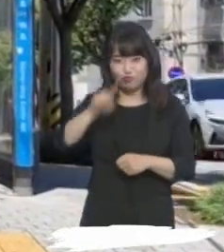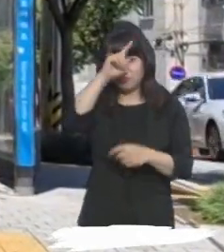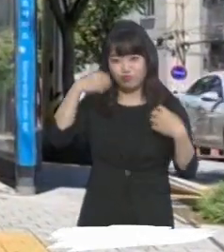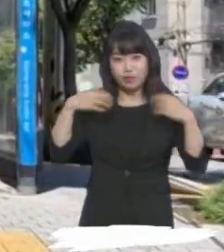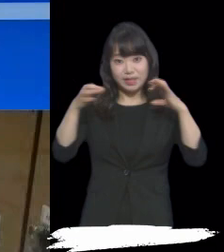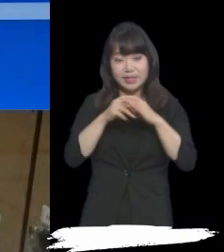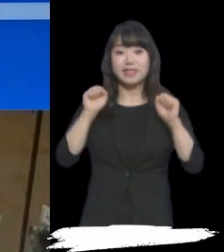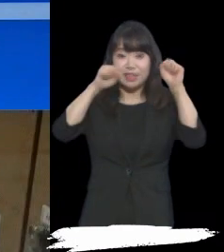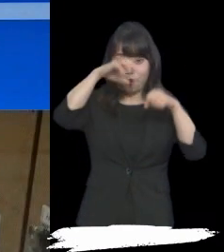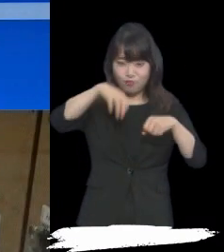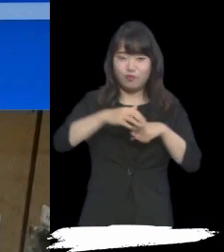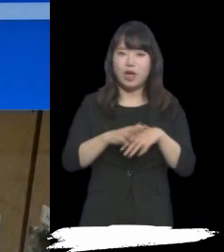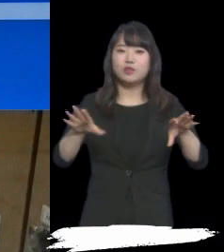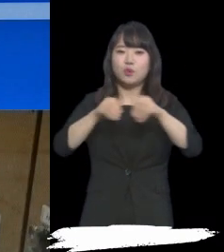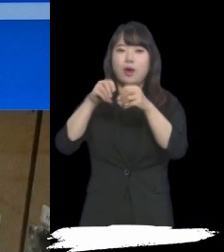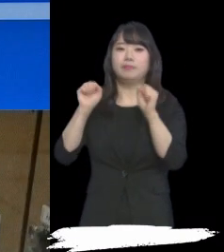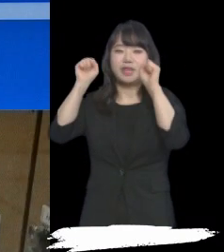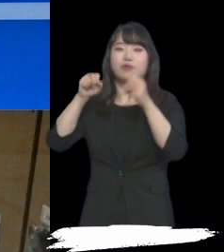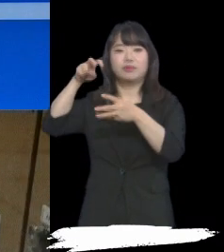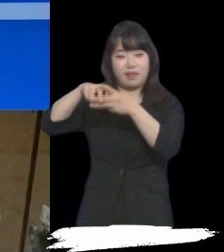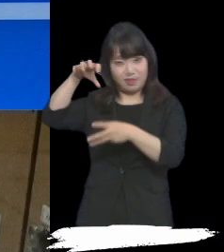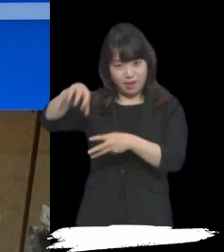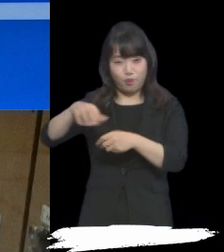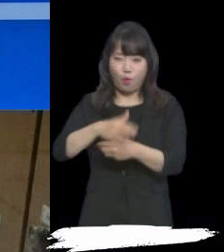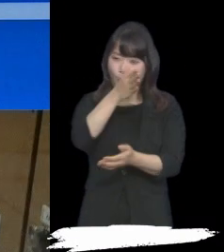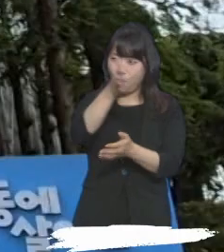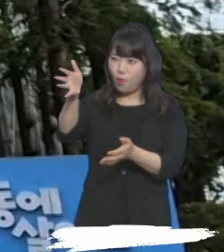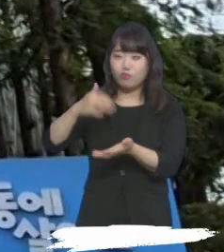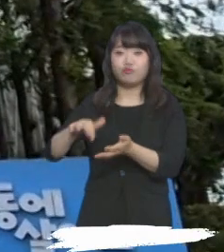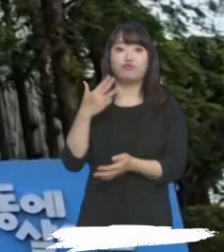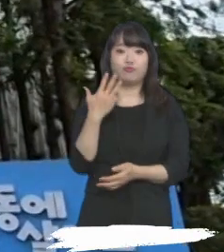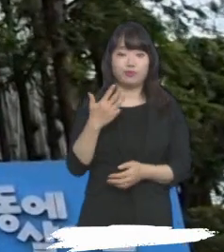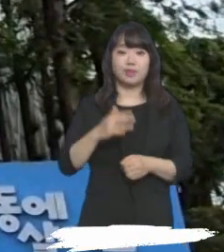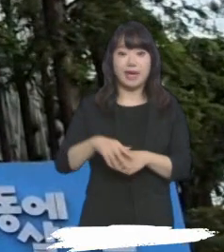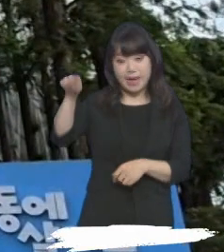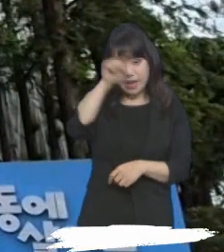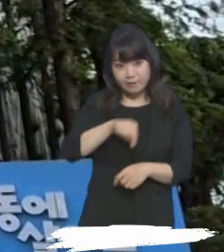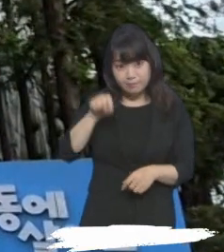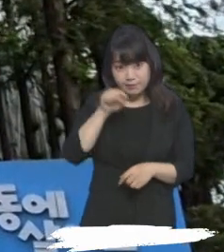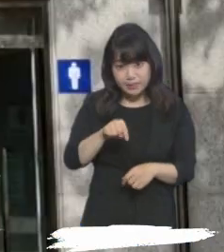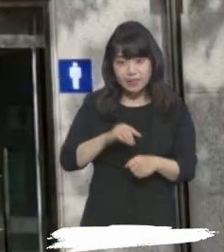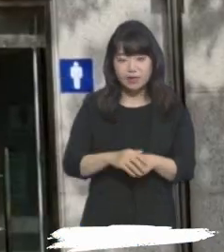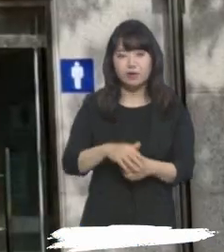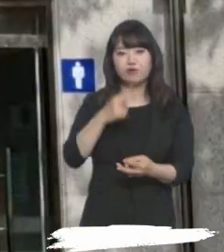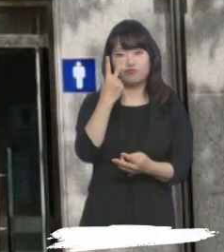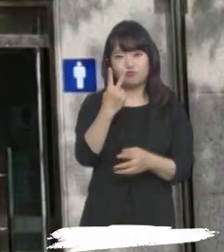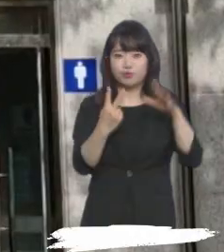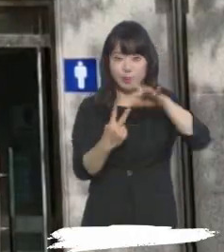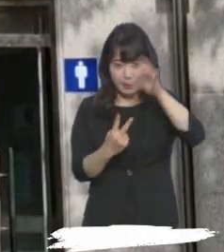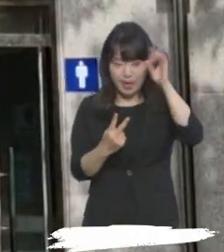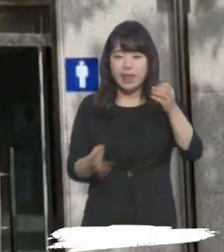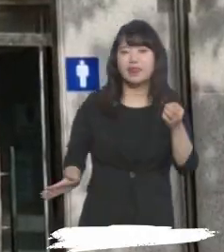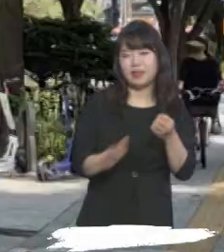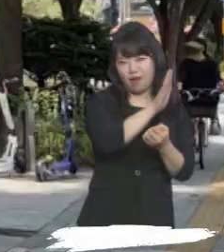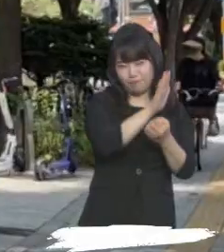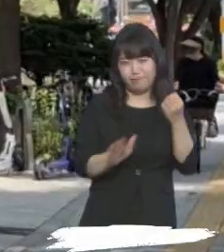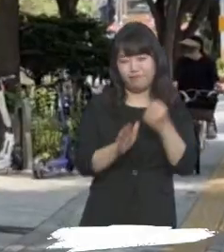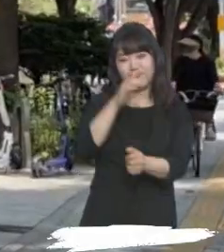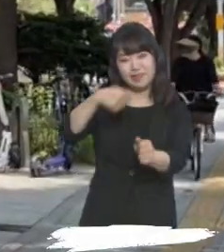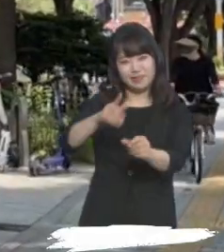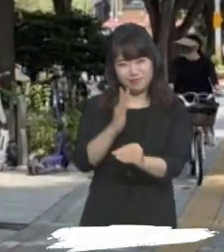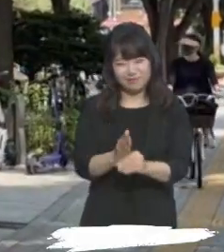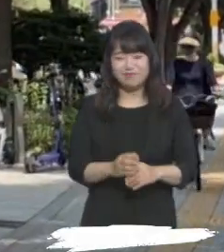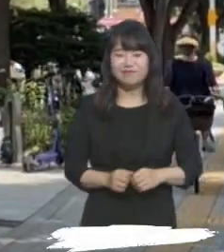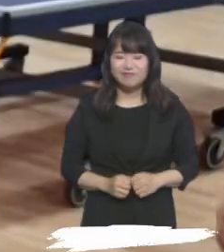공공체육관은 성동구민종합체육센터를 비롯해 8곳, 그 중에서 2곳에서 탁구 프로그램을